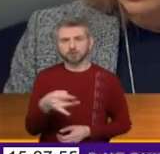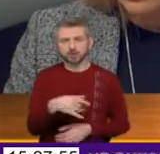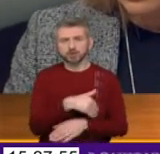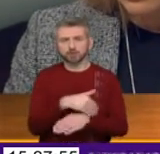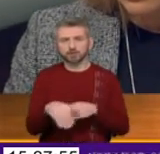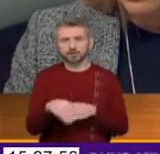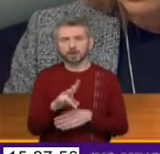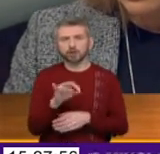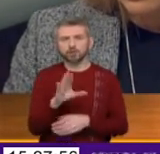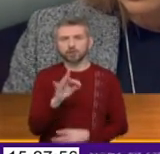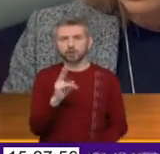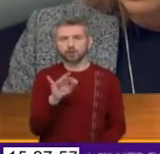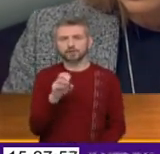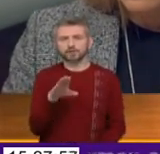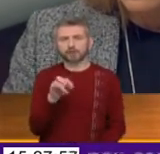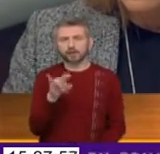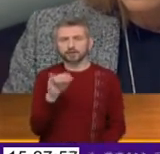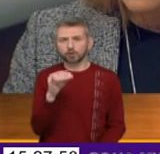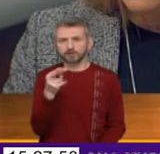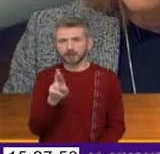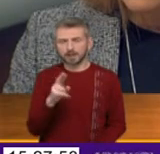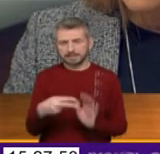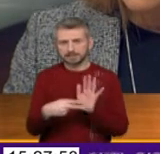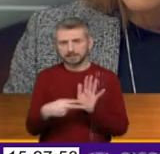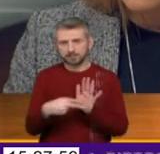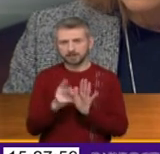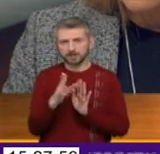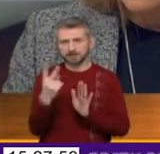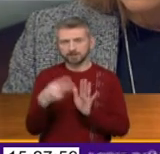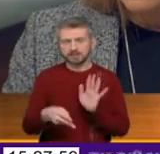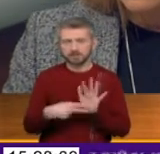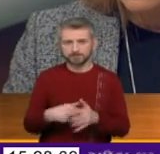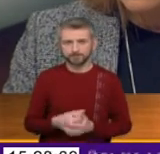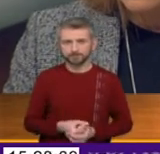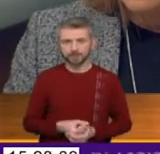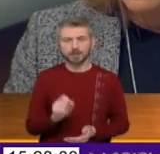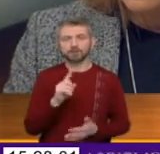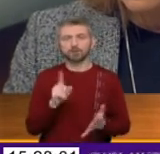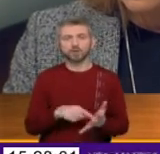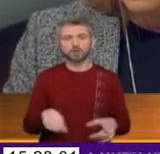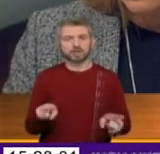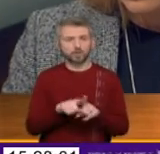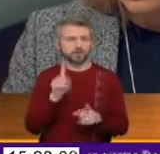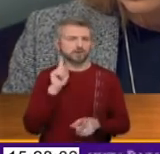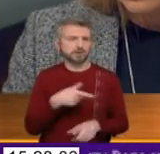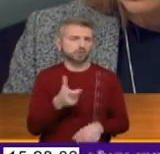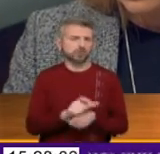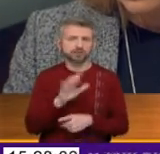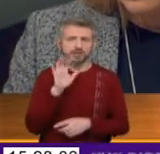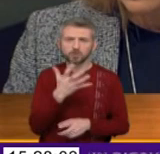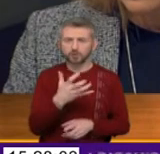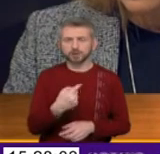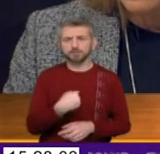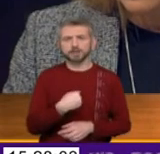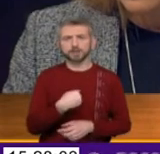вулиці Новоконстантиновська, 7. Так. Квартира 27. Вопрос такой, знаете, очень серьезный, и